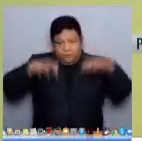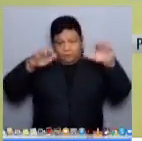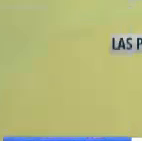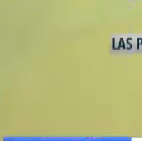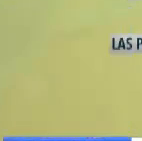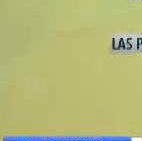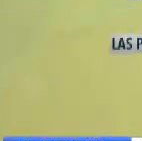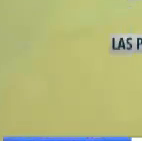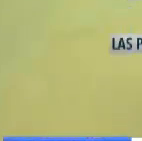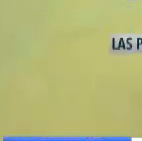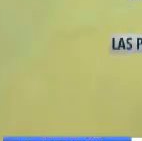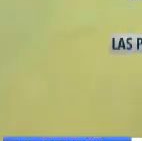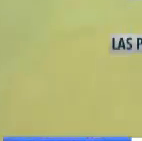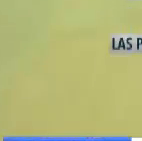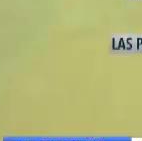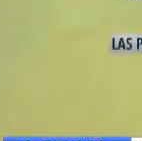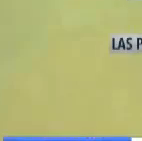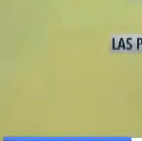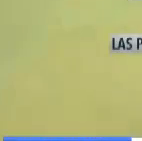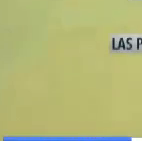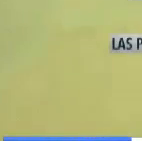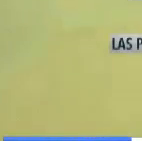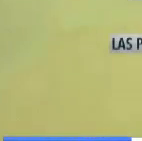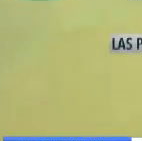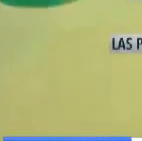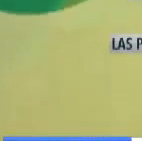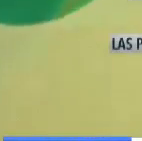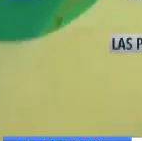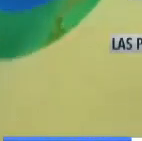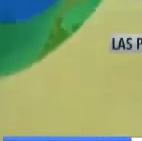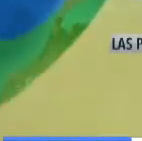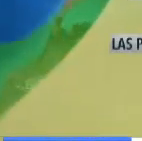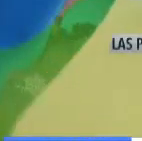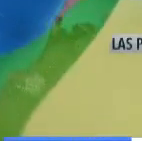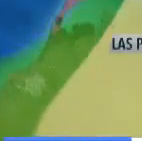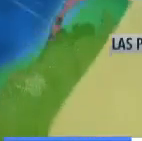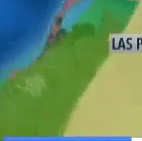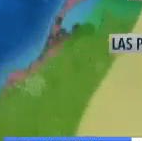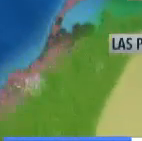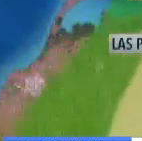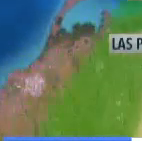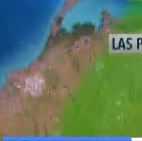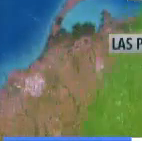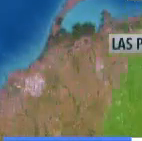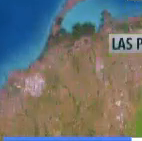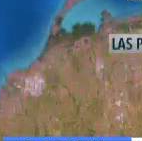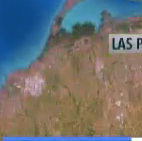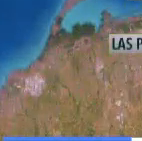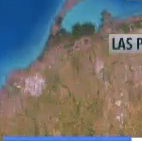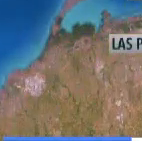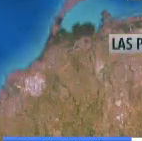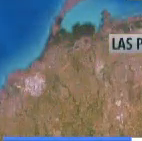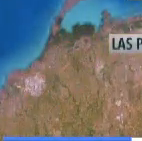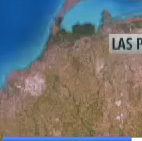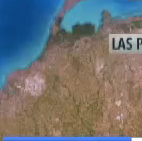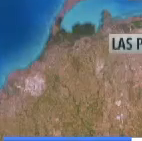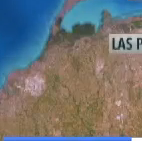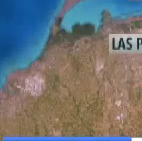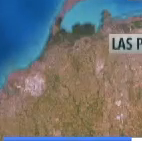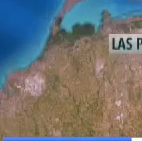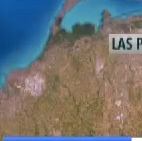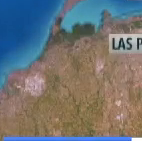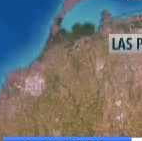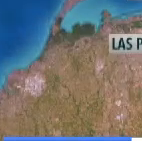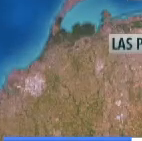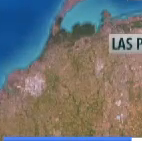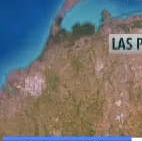eh, meron pong thunderstorm sa inyong lugar ngayong hapon. Kaya yung mga lalabas ang bahay, sa lalo na sa may Camanaba, dyan